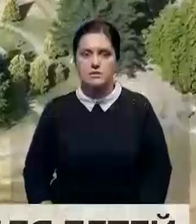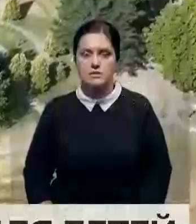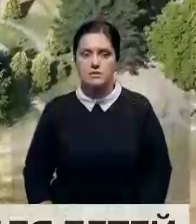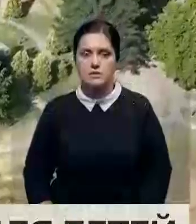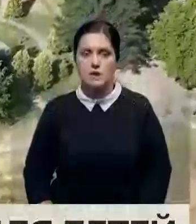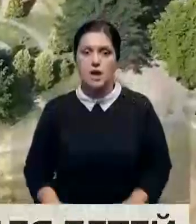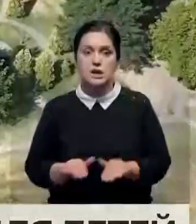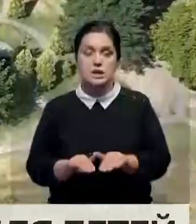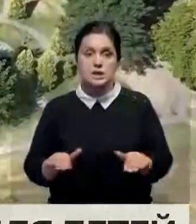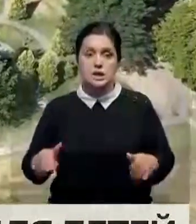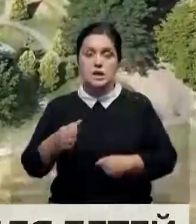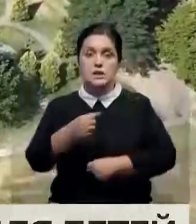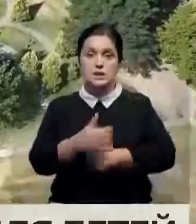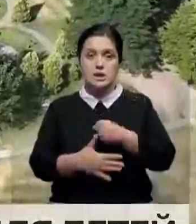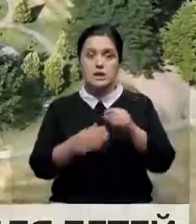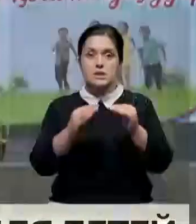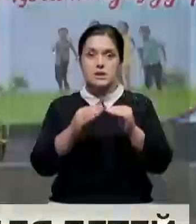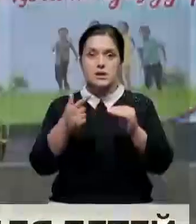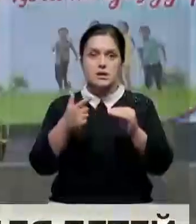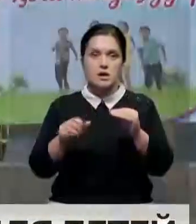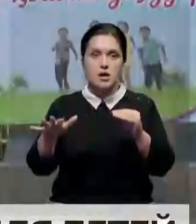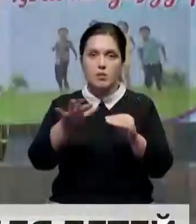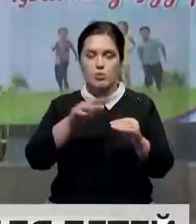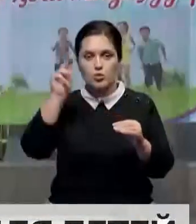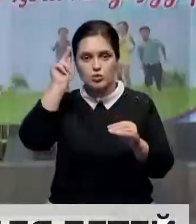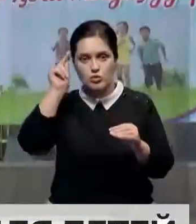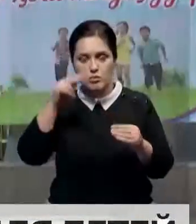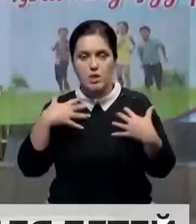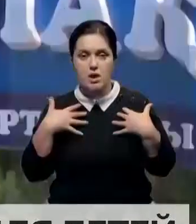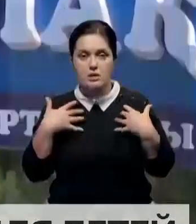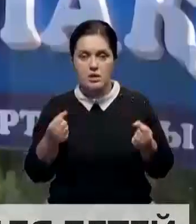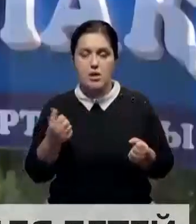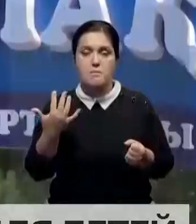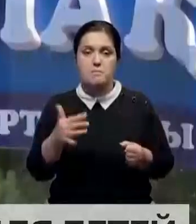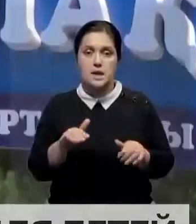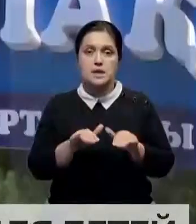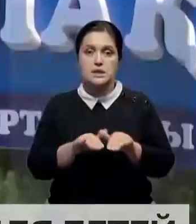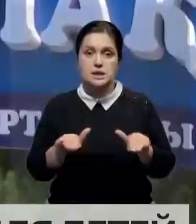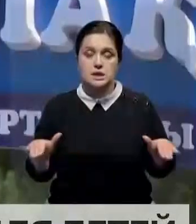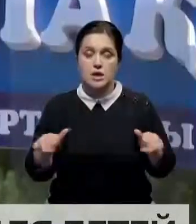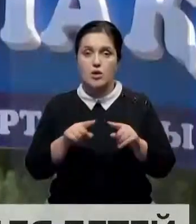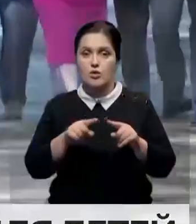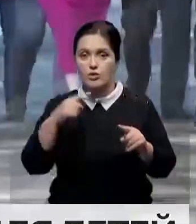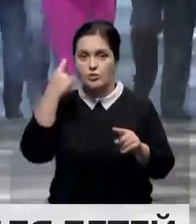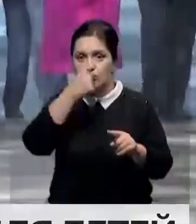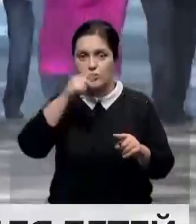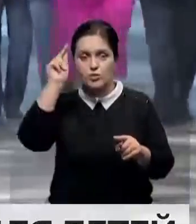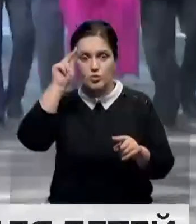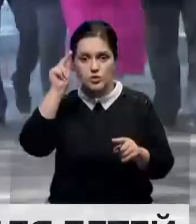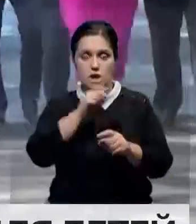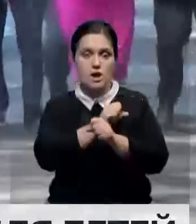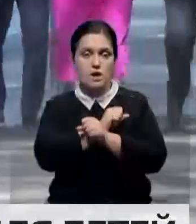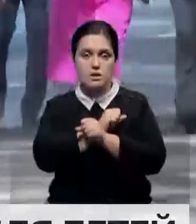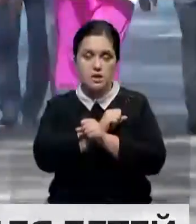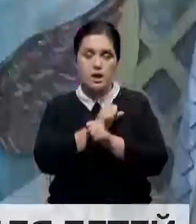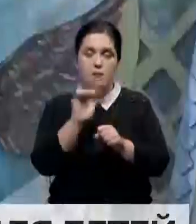Детский центр «Мольдербулак» расположился на 10 гектарах. Учебно-оздоровительный комплекс рассчитан на 50 детей. В течение всего года здесь могут учиться и отдыхать ученики